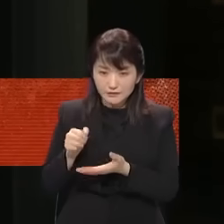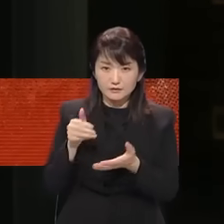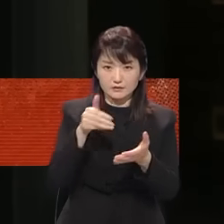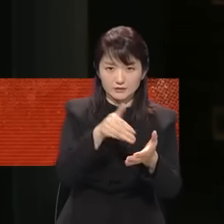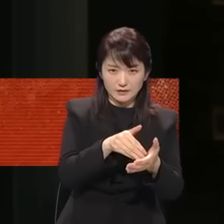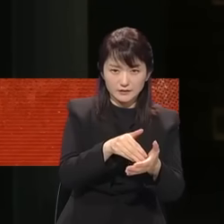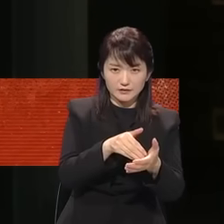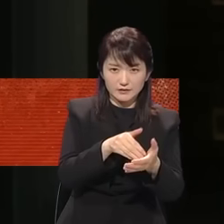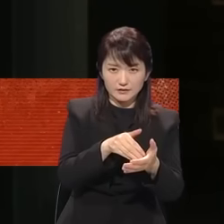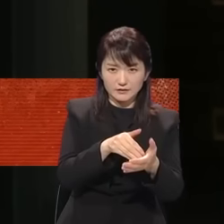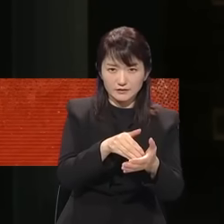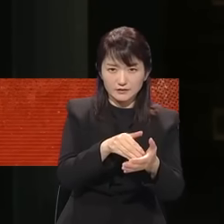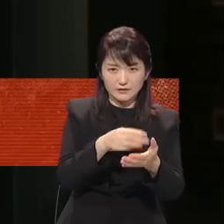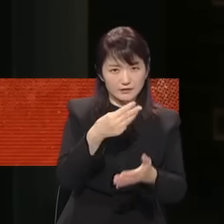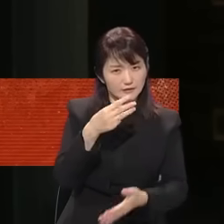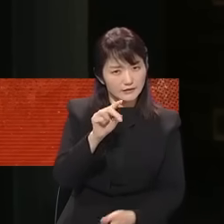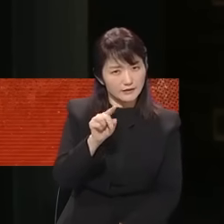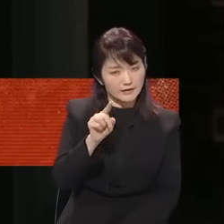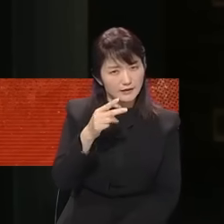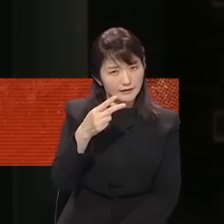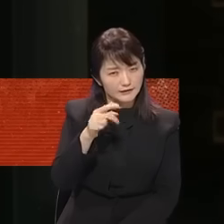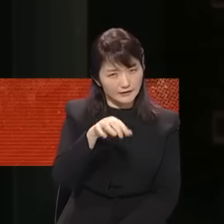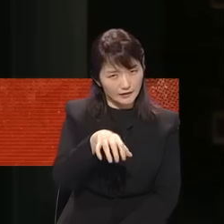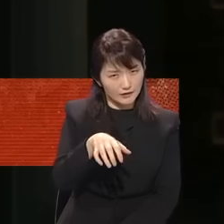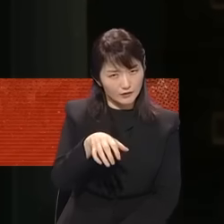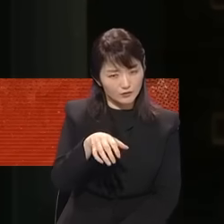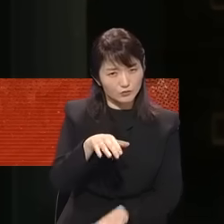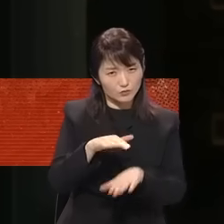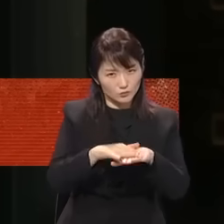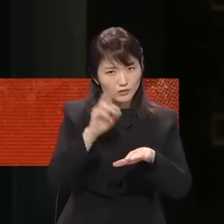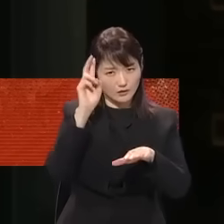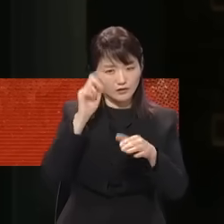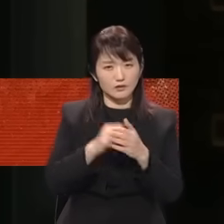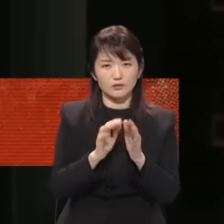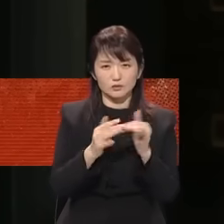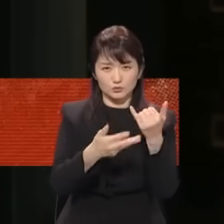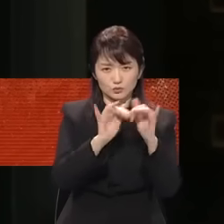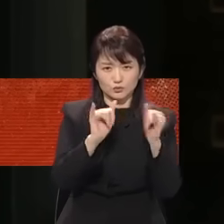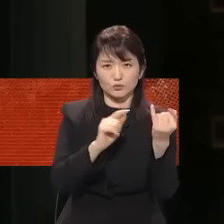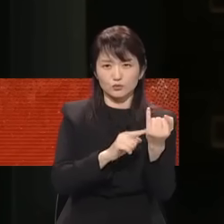줬던게 아닌가 이거 추정입니다 추정 그래서 이제 저 유튜버의 주소를